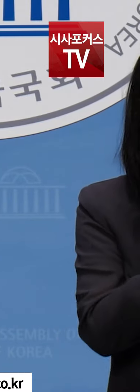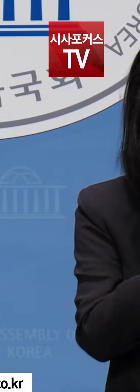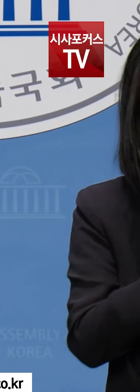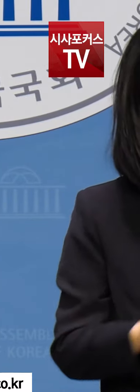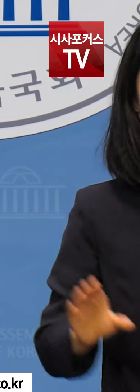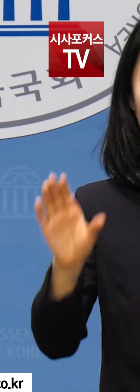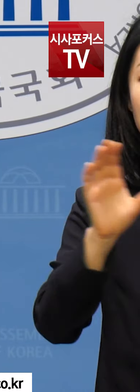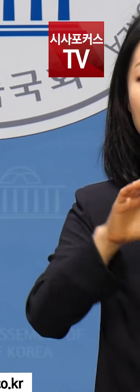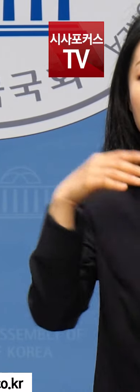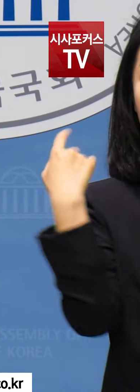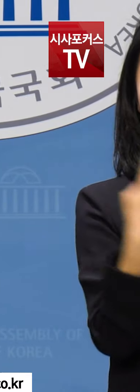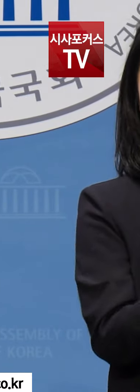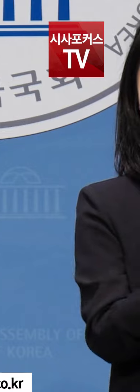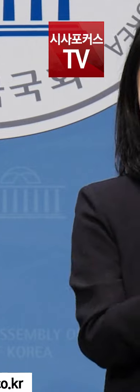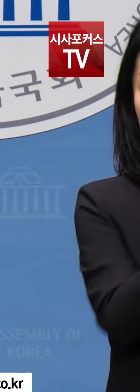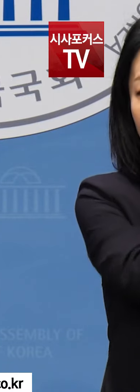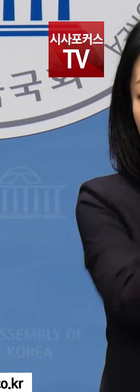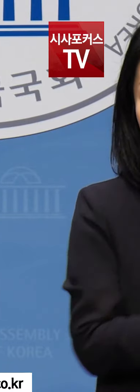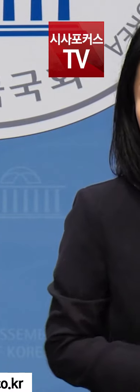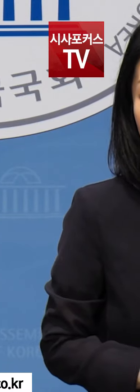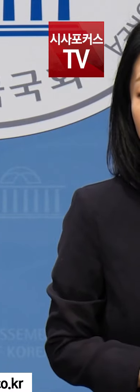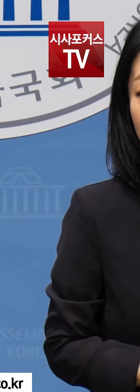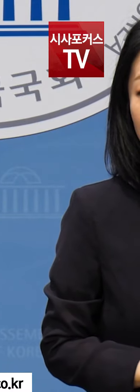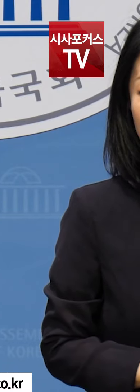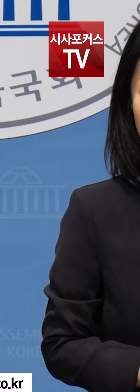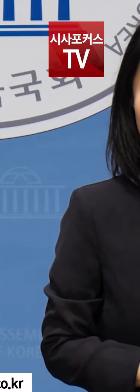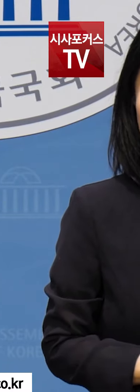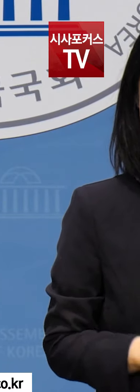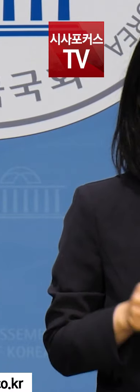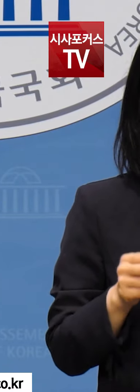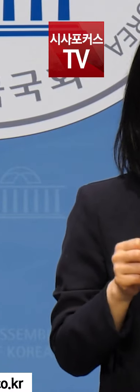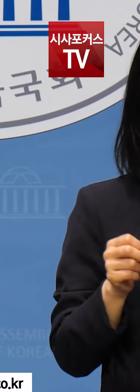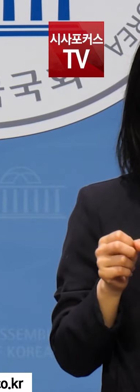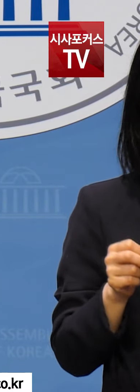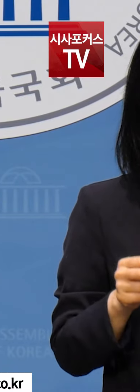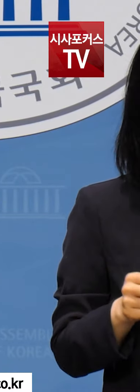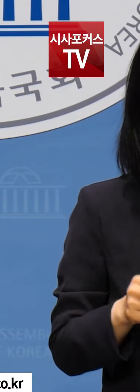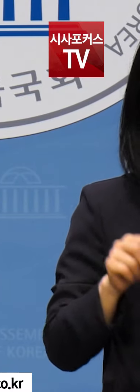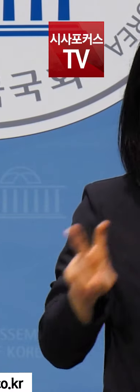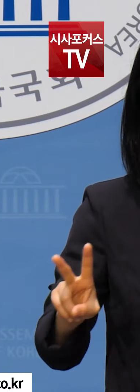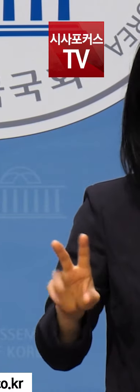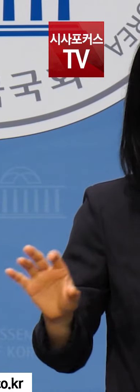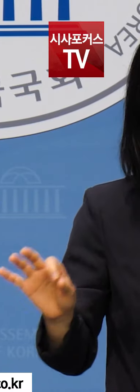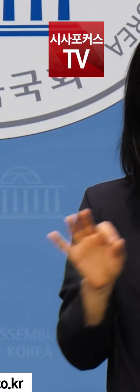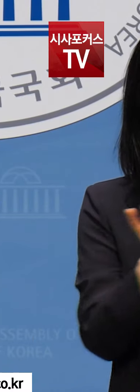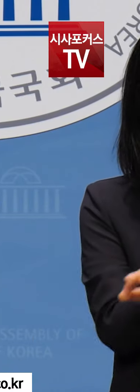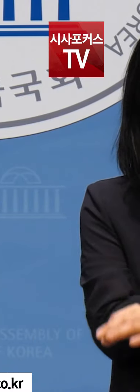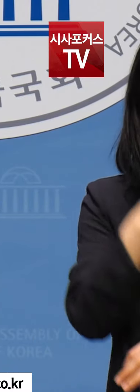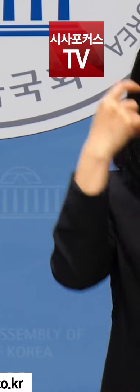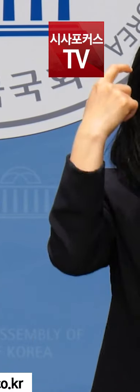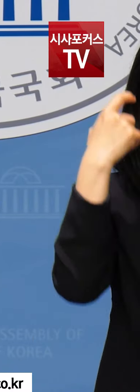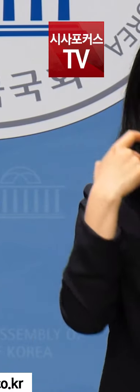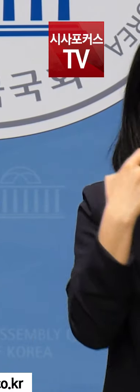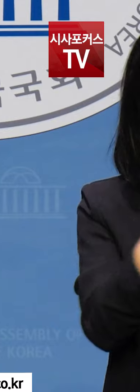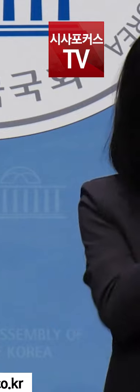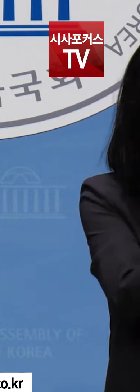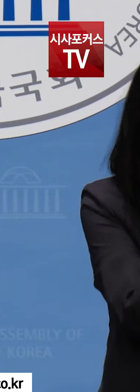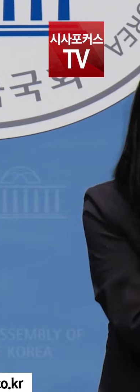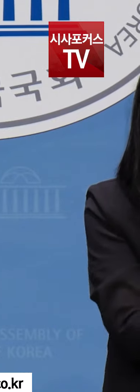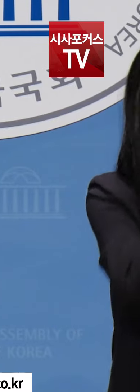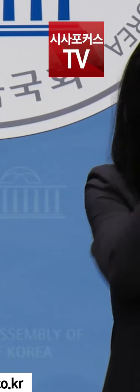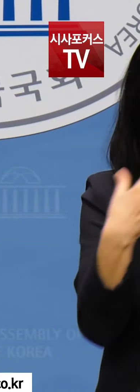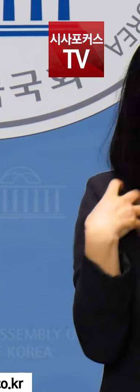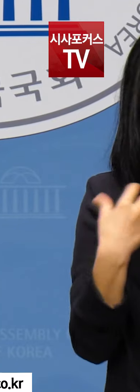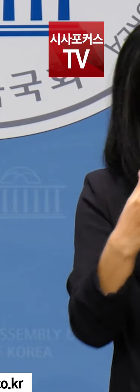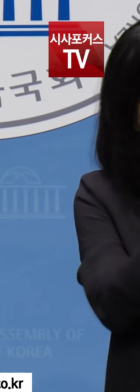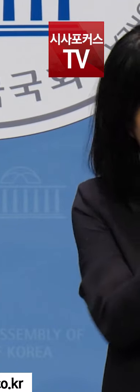겁니다. 도대체 누가 여당이고 누가 야당입니까? 국민연금 개혁은 집권여당 국민의힘과 윤석열